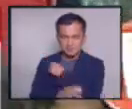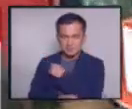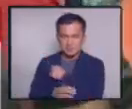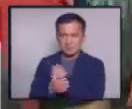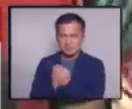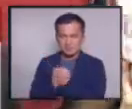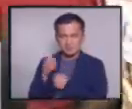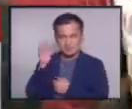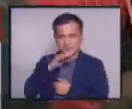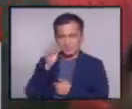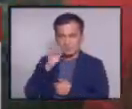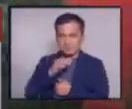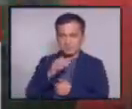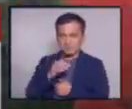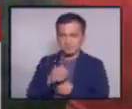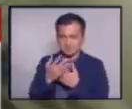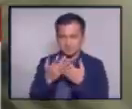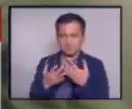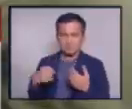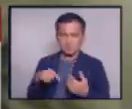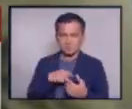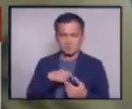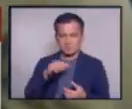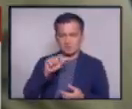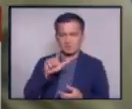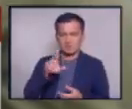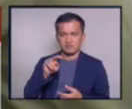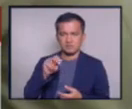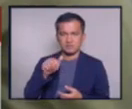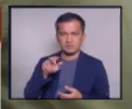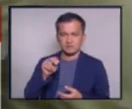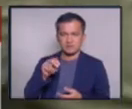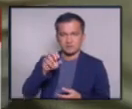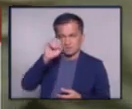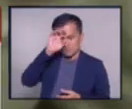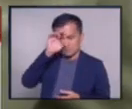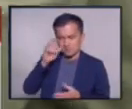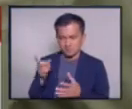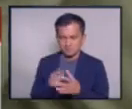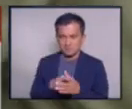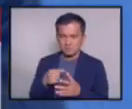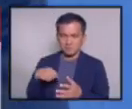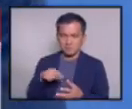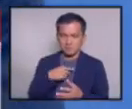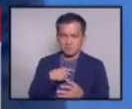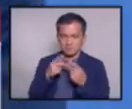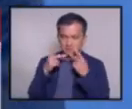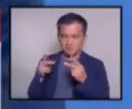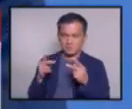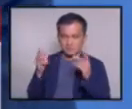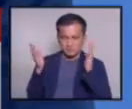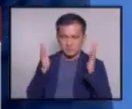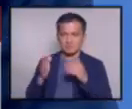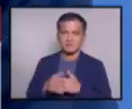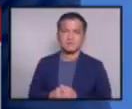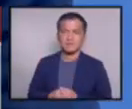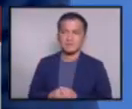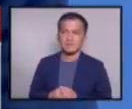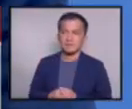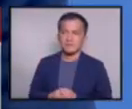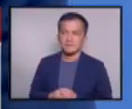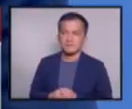men. At nasa dugo namin yan sa Alunan. Lolo ko ang nauna sa amin sa publiko servisyo.